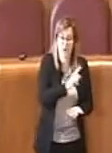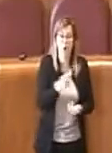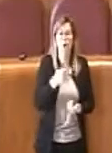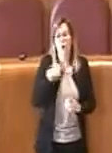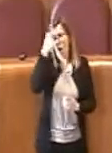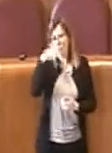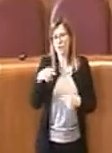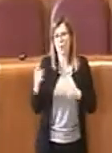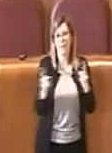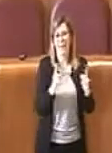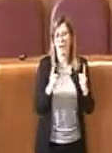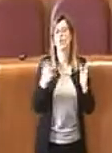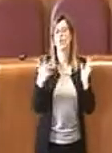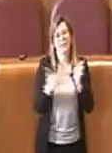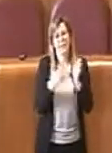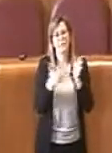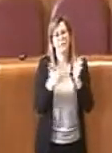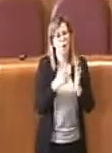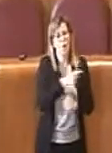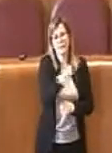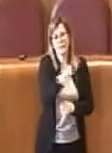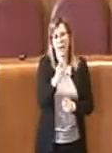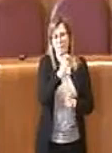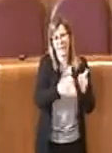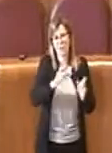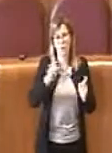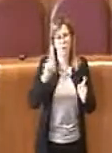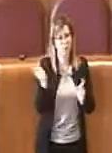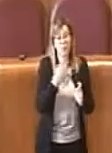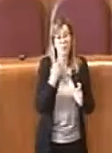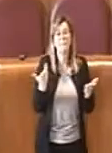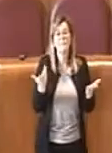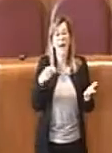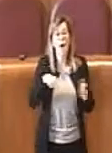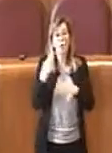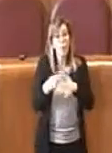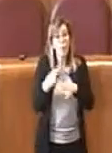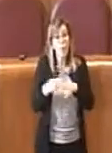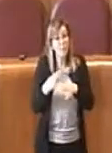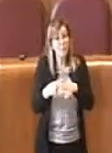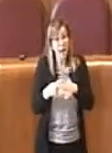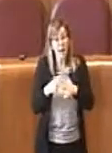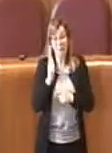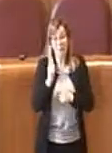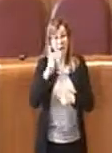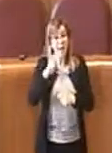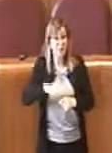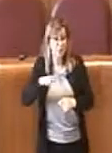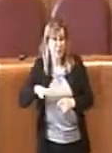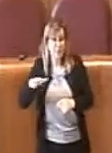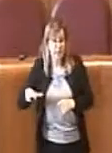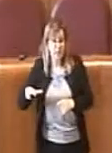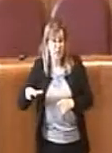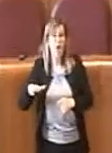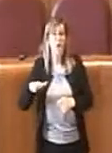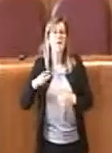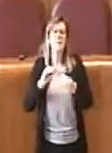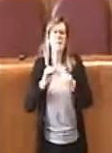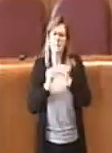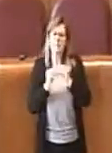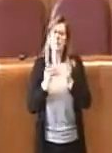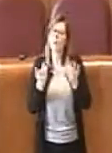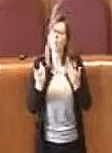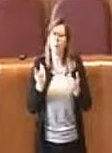vivendo ma va anche detto che la sosta tariffata a roma a un sistema diciamo così molto molto agevole